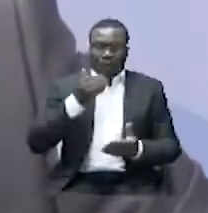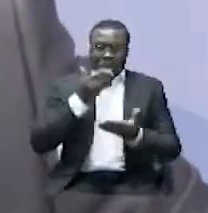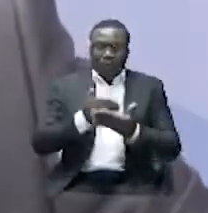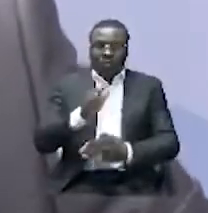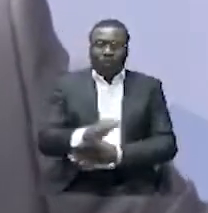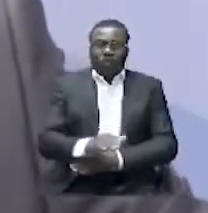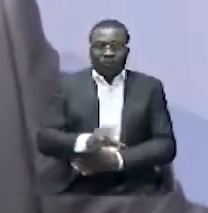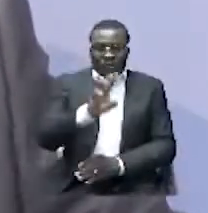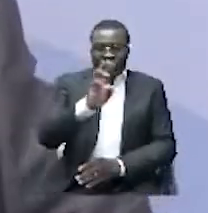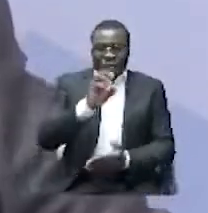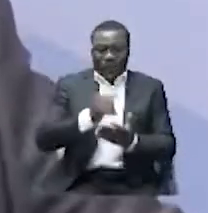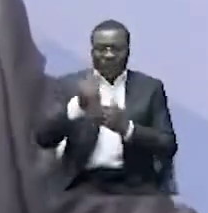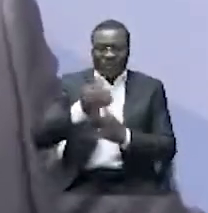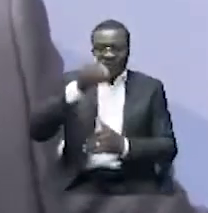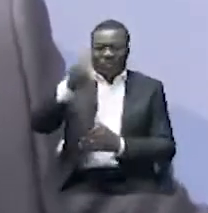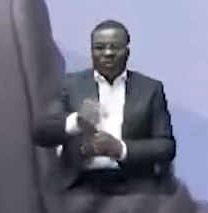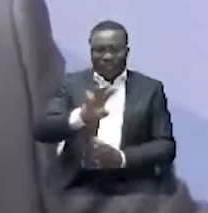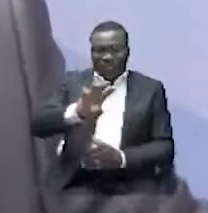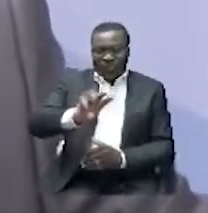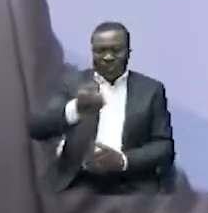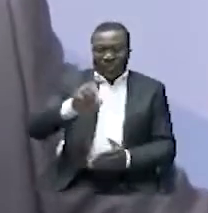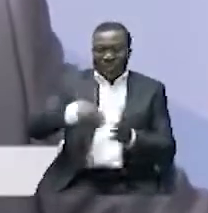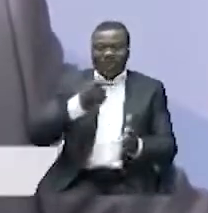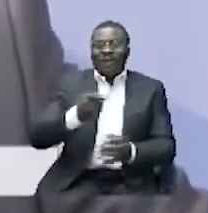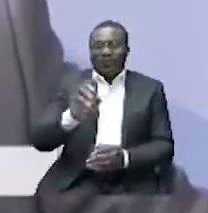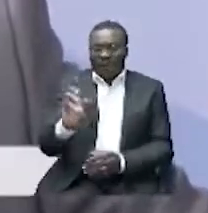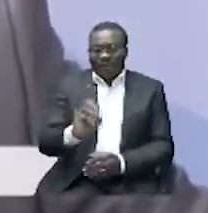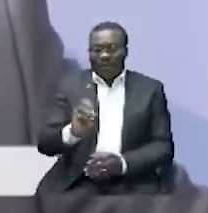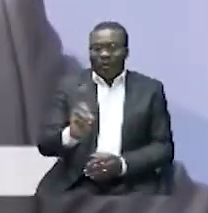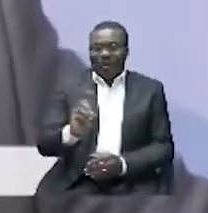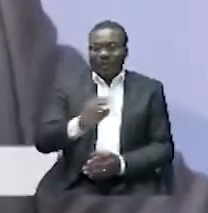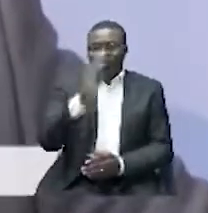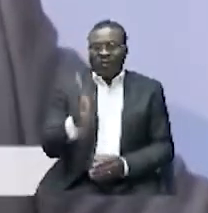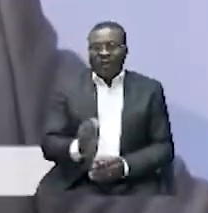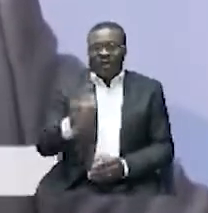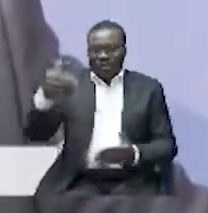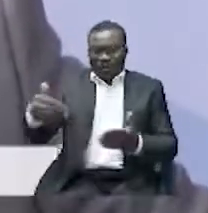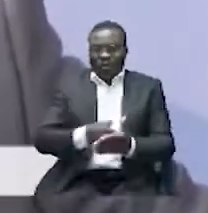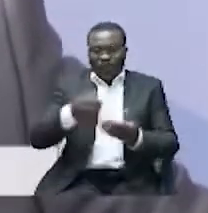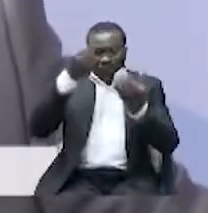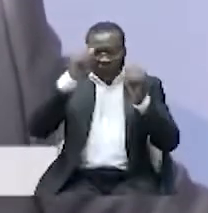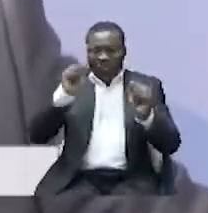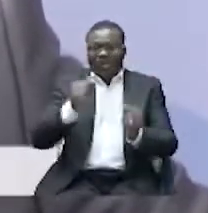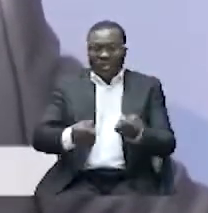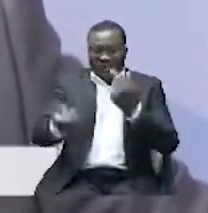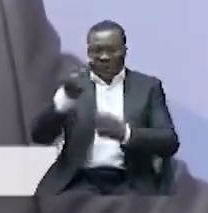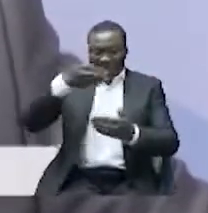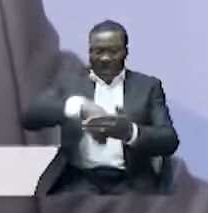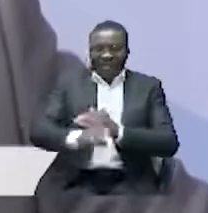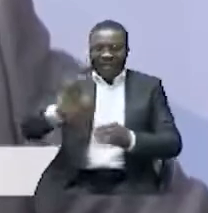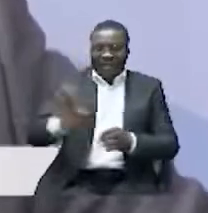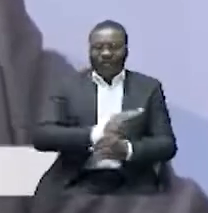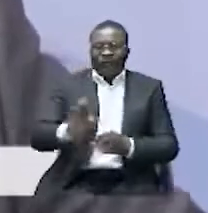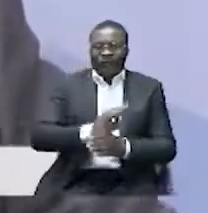Bonsoir. Le 6 avril prochain, pour la 6e fois de l'ère du renouveau démocratique, un nouveau président va entrer dans ses